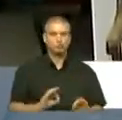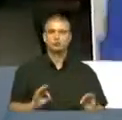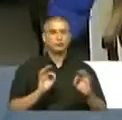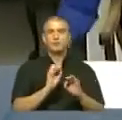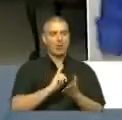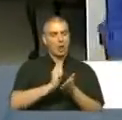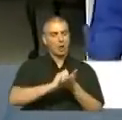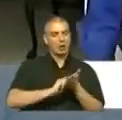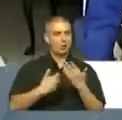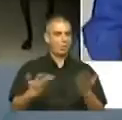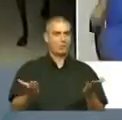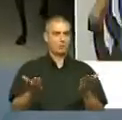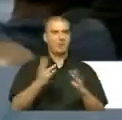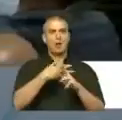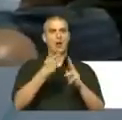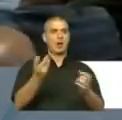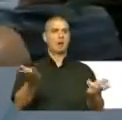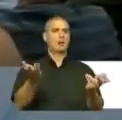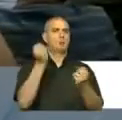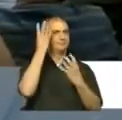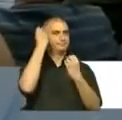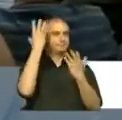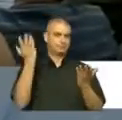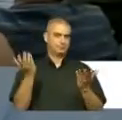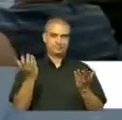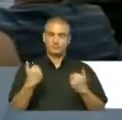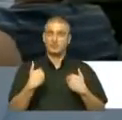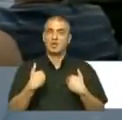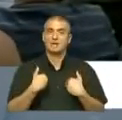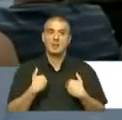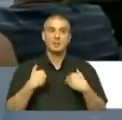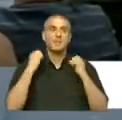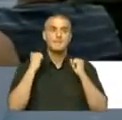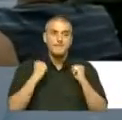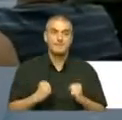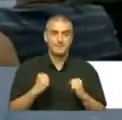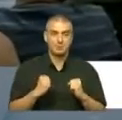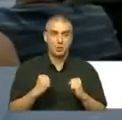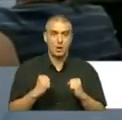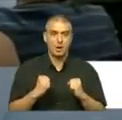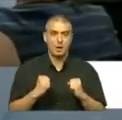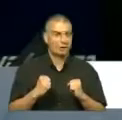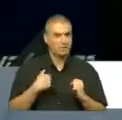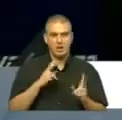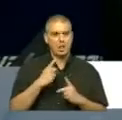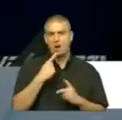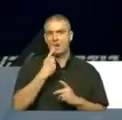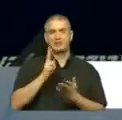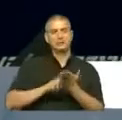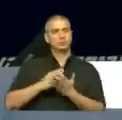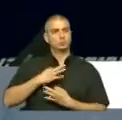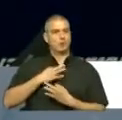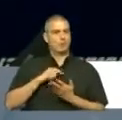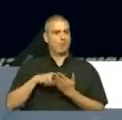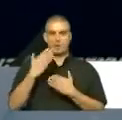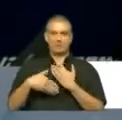בכתב, הכל על הקרח, ואני משוכנעת אני לא יכולה לזקוף את זה אפילו לזכותי, כי בסופו